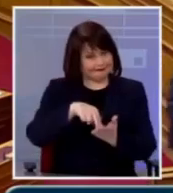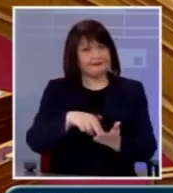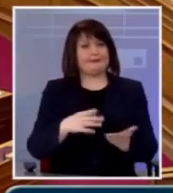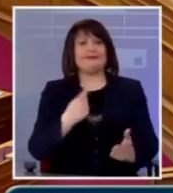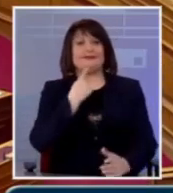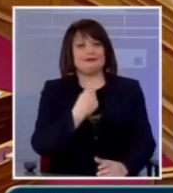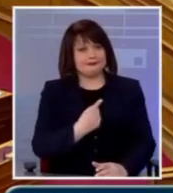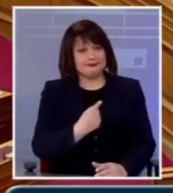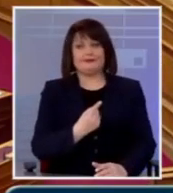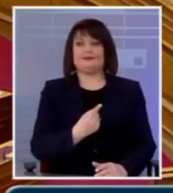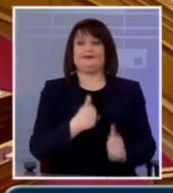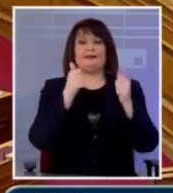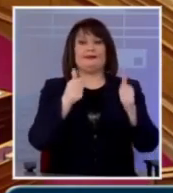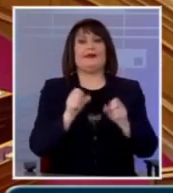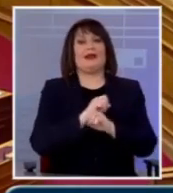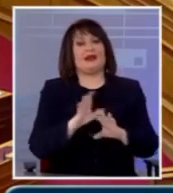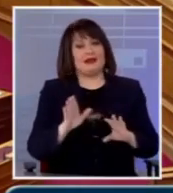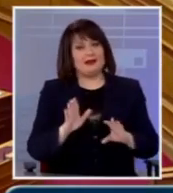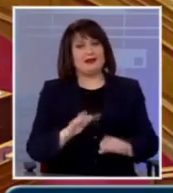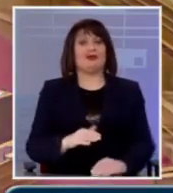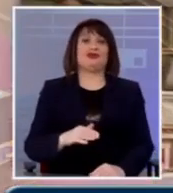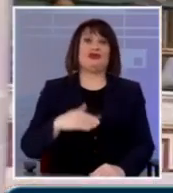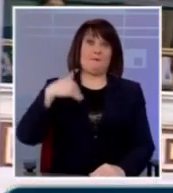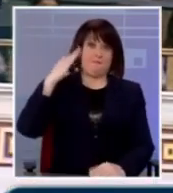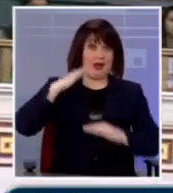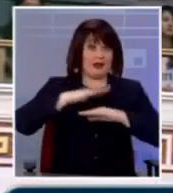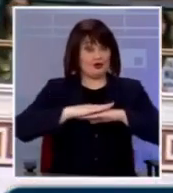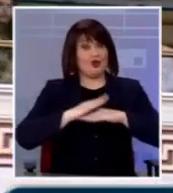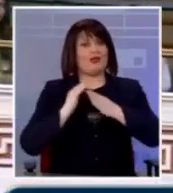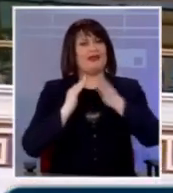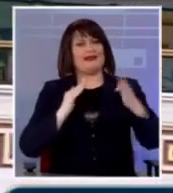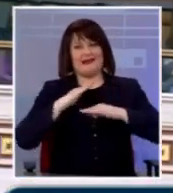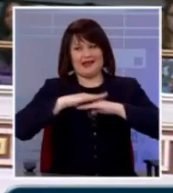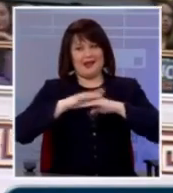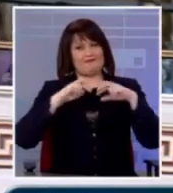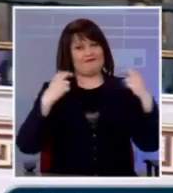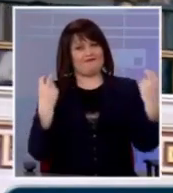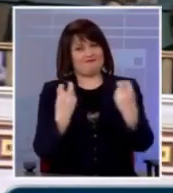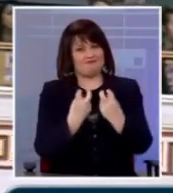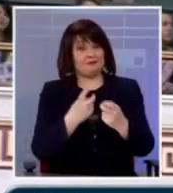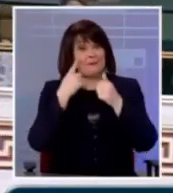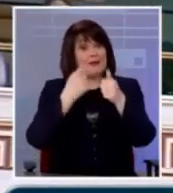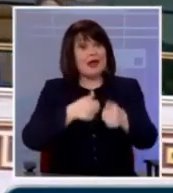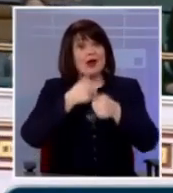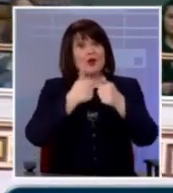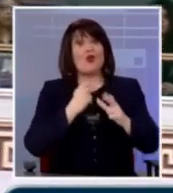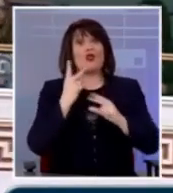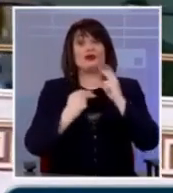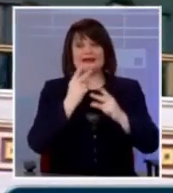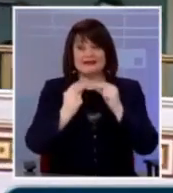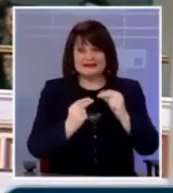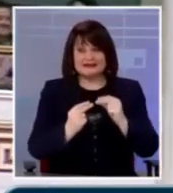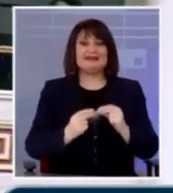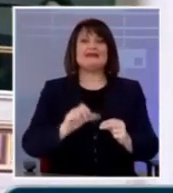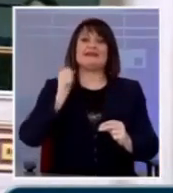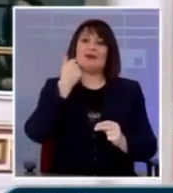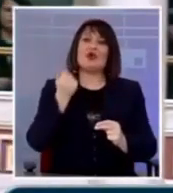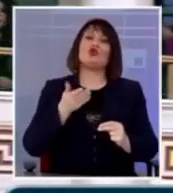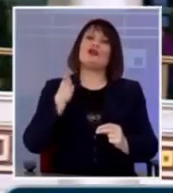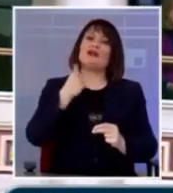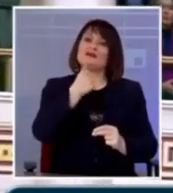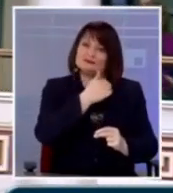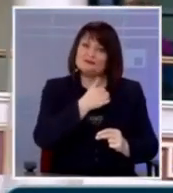Αδελφέ, να ανακοινώσω στο σώμα ότι από τα άνω-δυτικά θεωρία παρακολουθούν τη συνεδρίαση αφού ξεναγήθηκαν